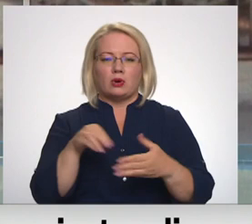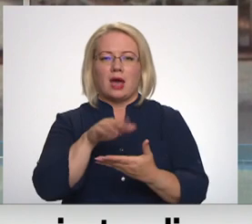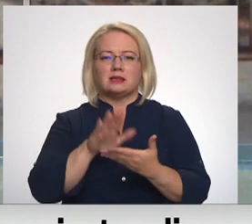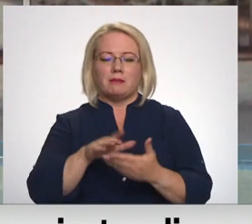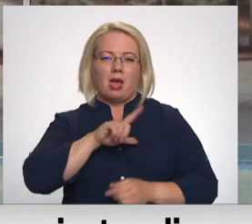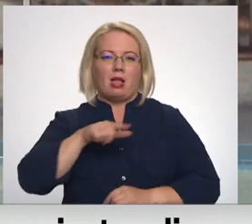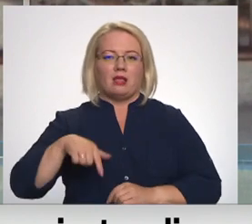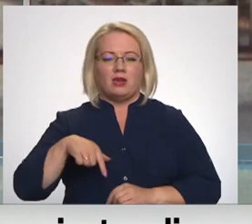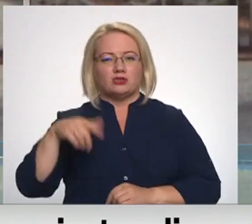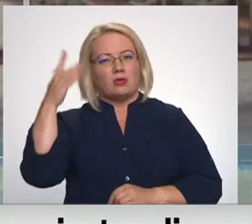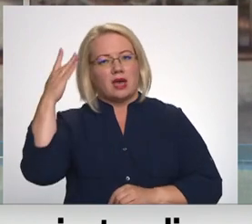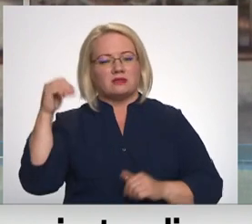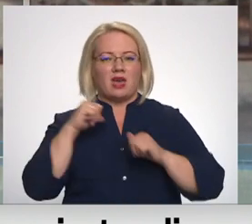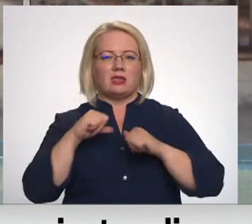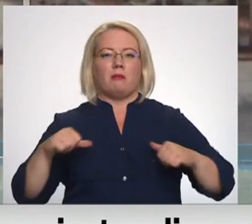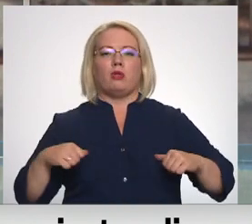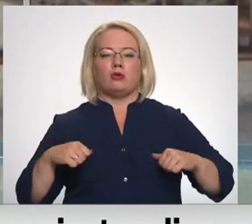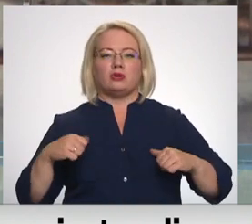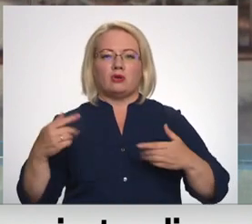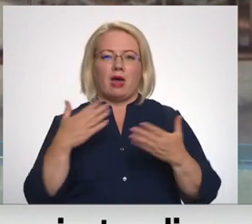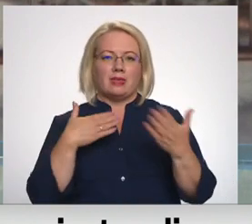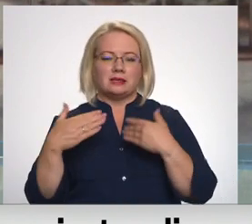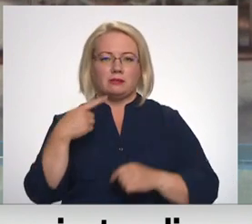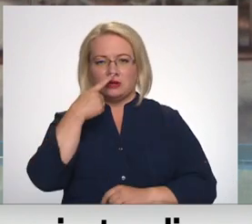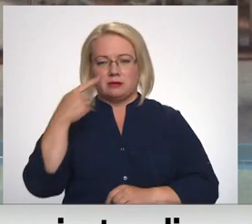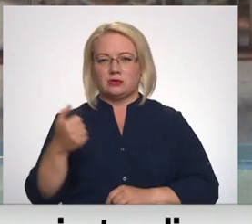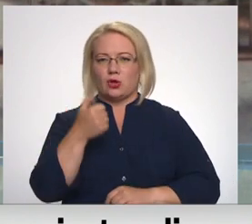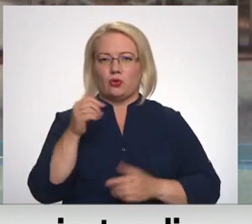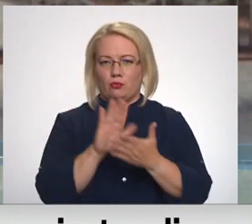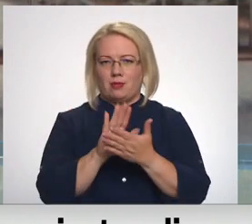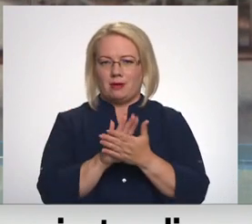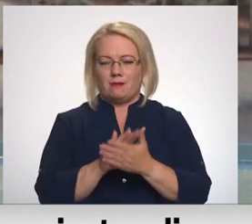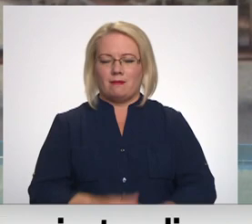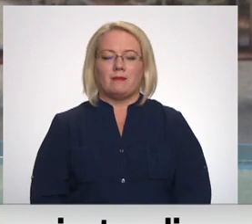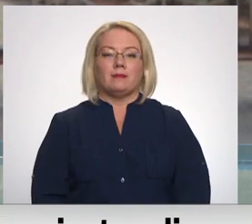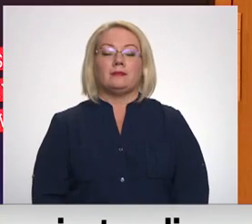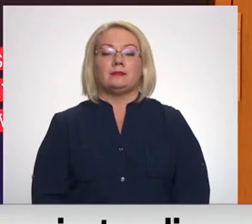un ASV diplomātisko attiecību 100. Gada dienu. Vairāk stāstīna Strāstiņa.